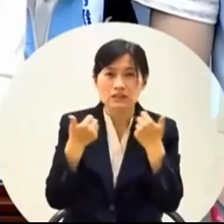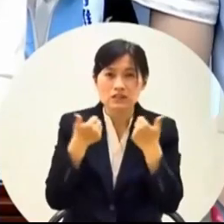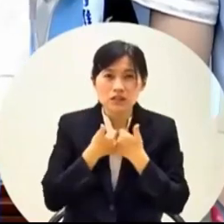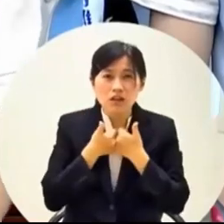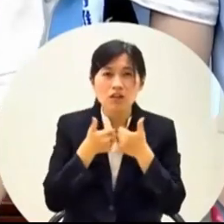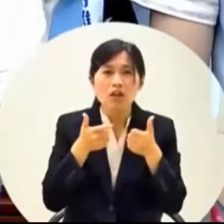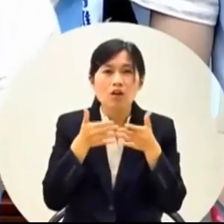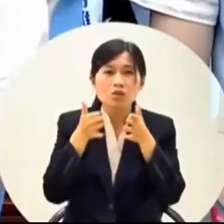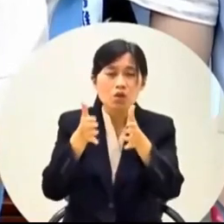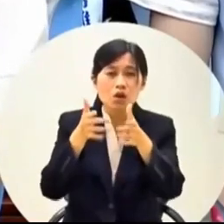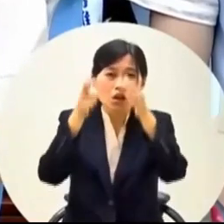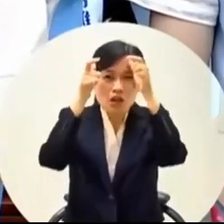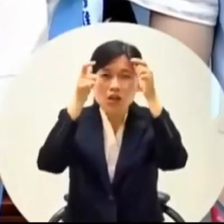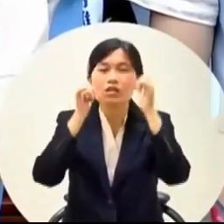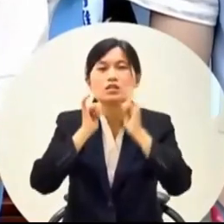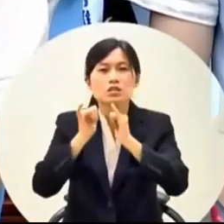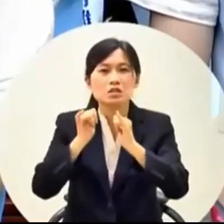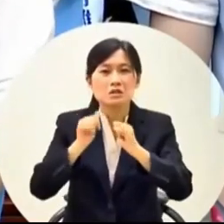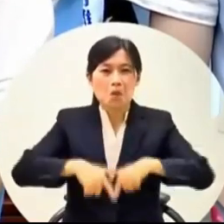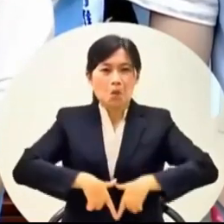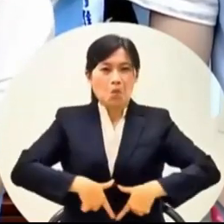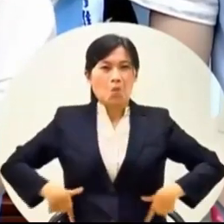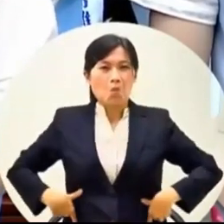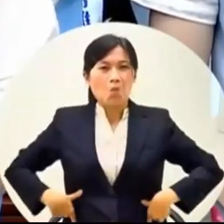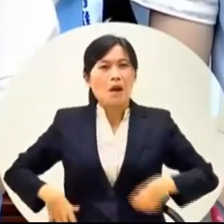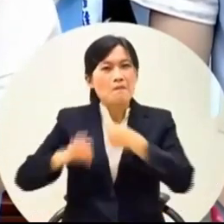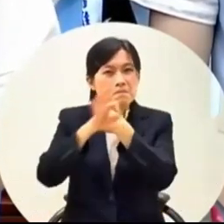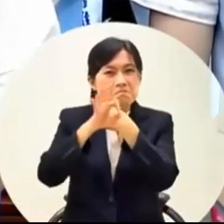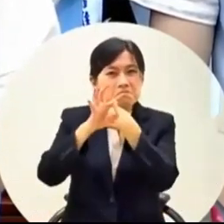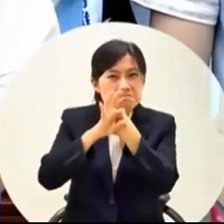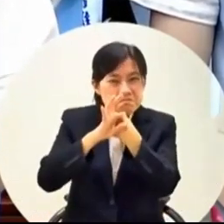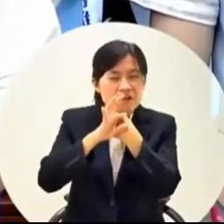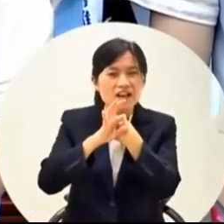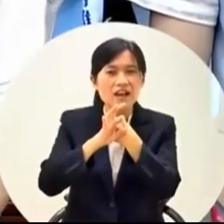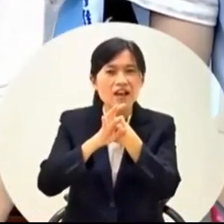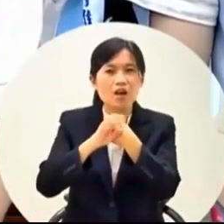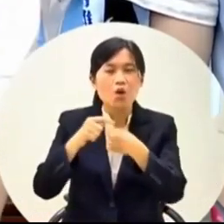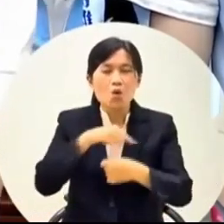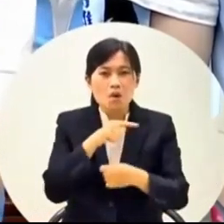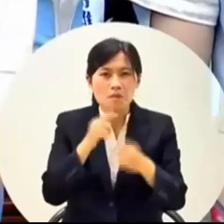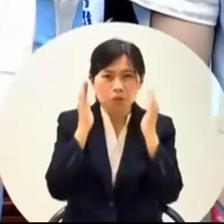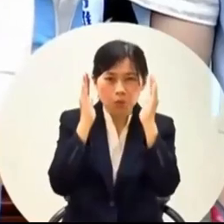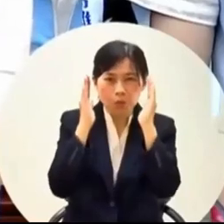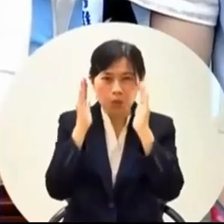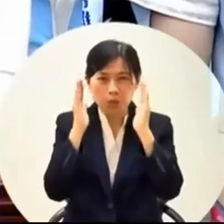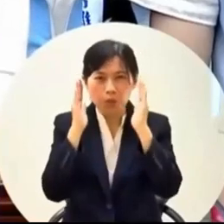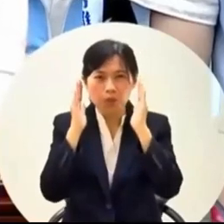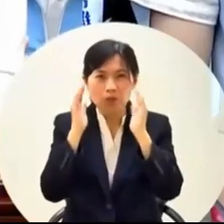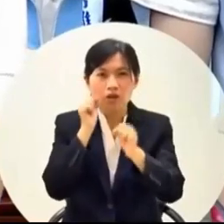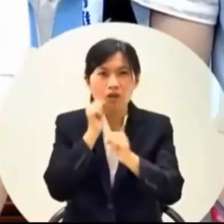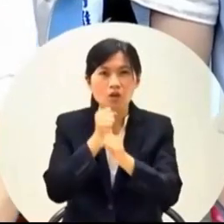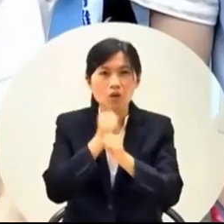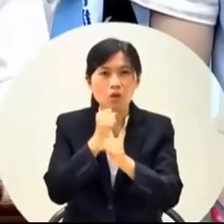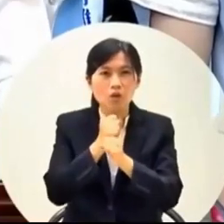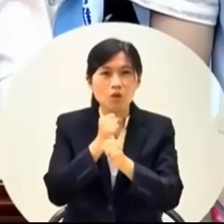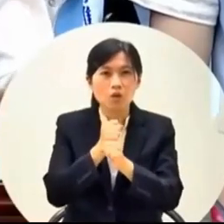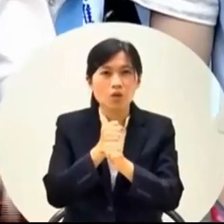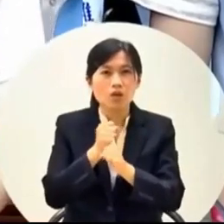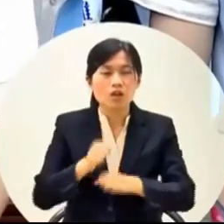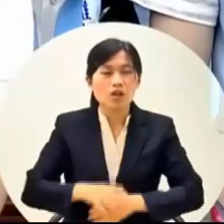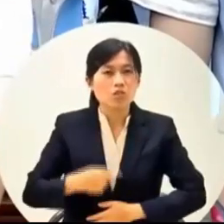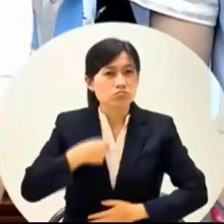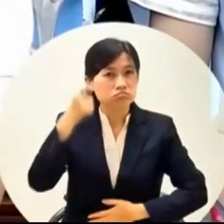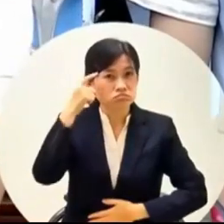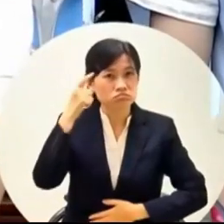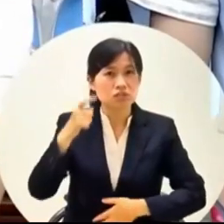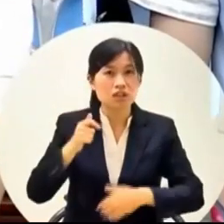讲也是一个大胆的尝试，所以市府团队我们是兢兢业业战战兢兢在做。我想所